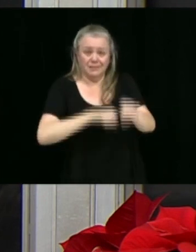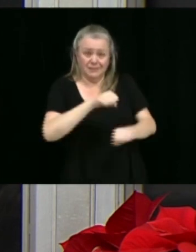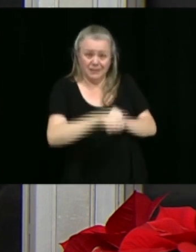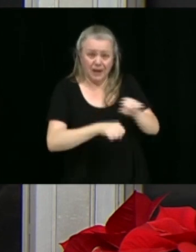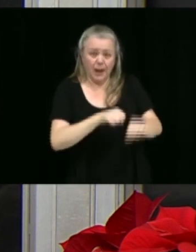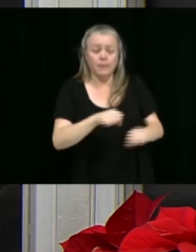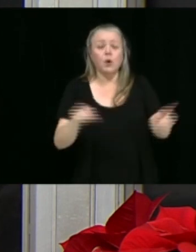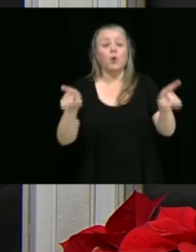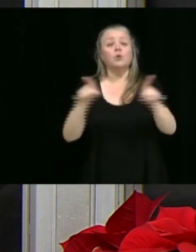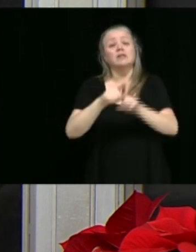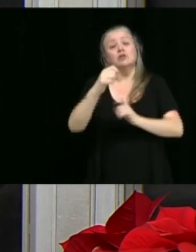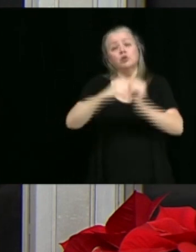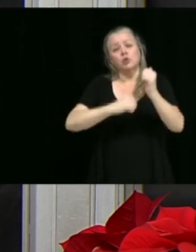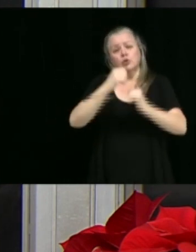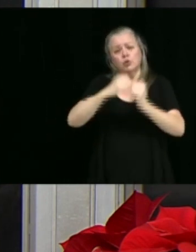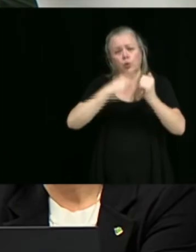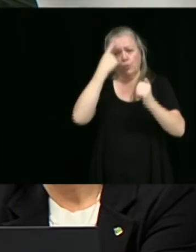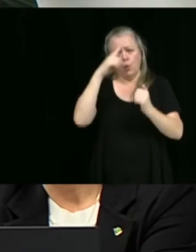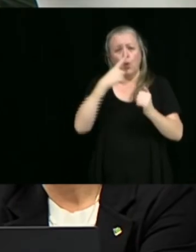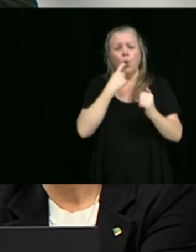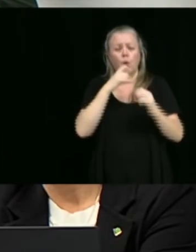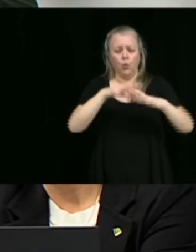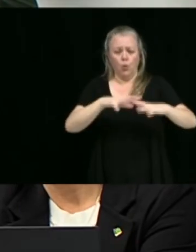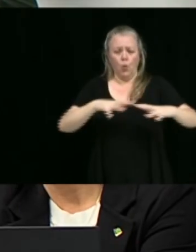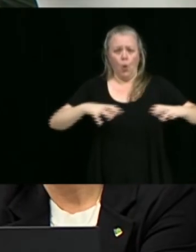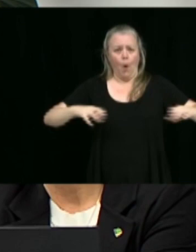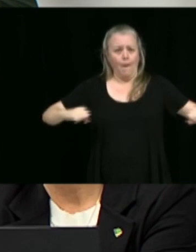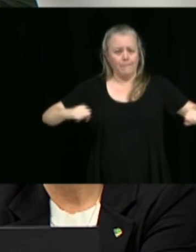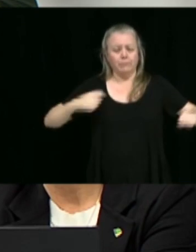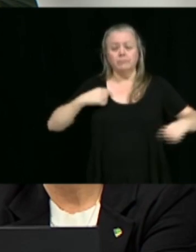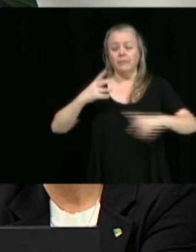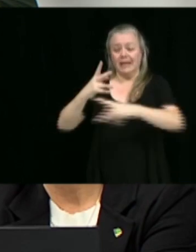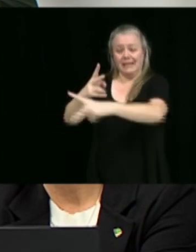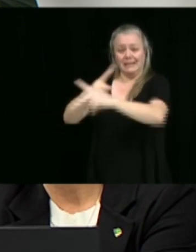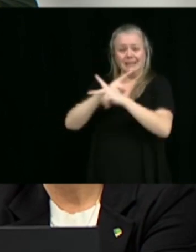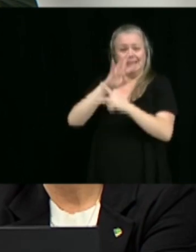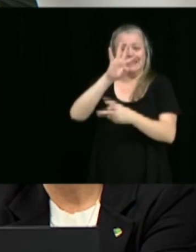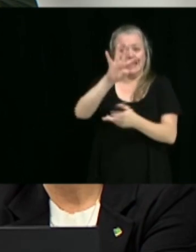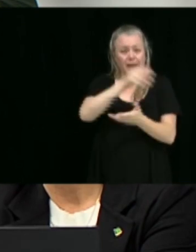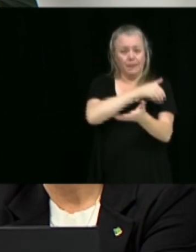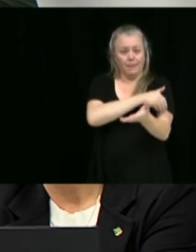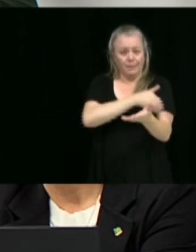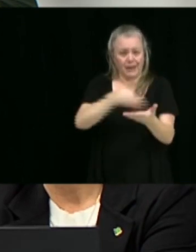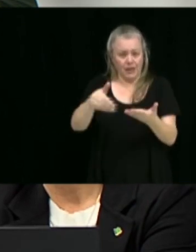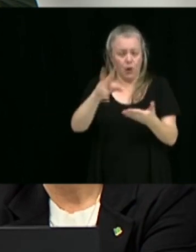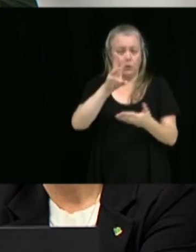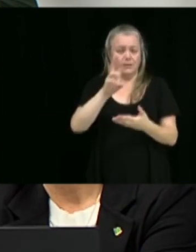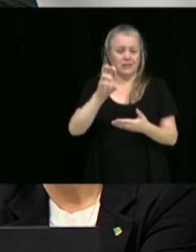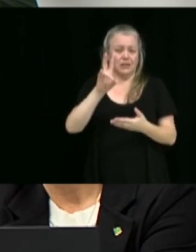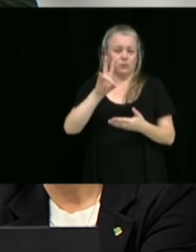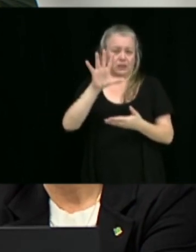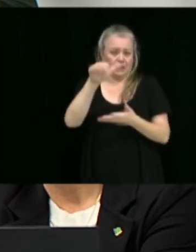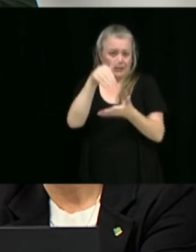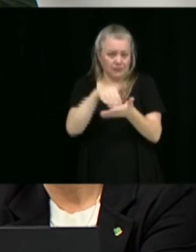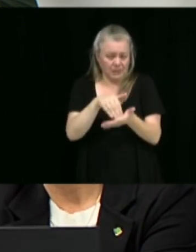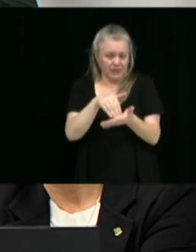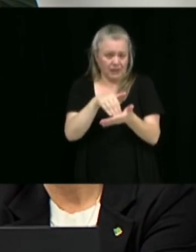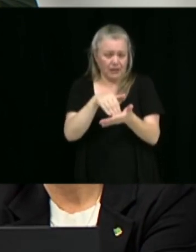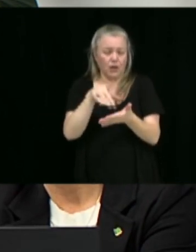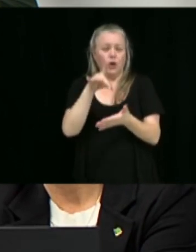drainage et dépôt du projet de règlement. Il s'agit d'un emprunt pour un montant de 4 675 900